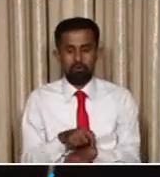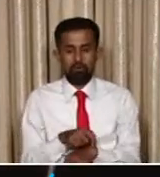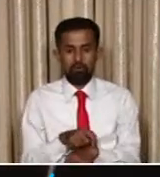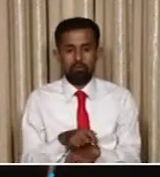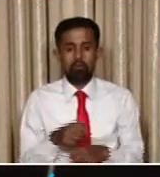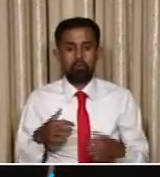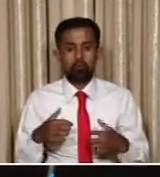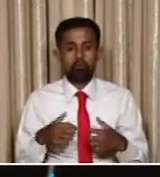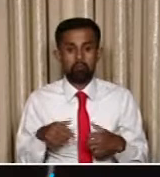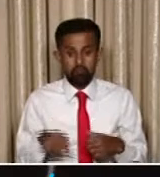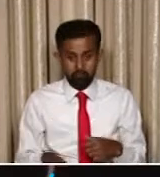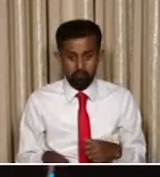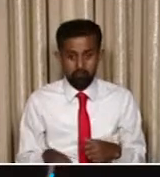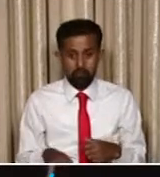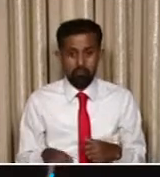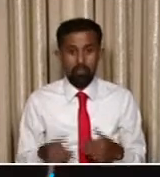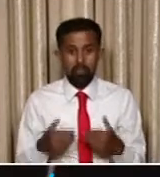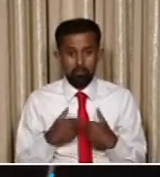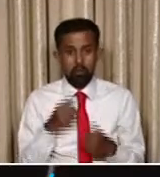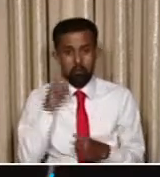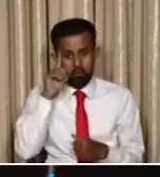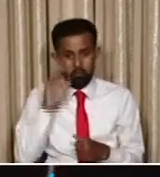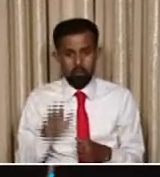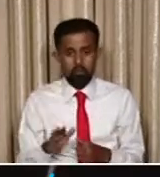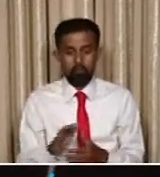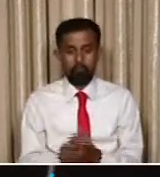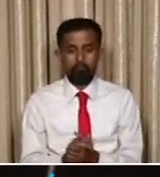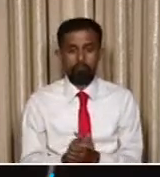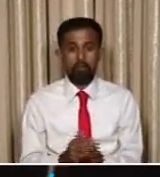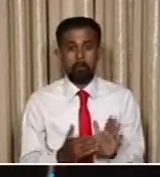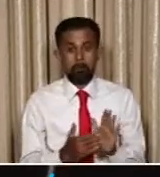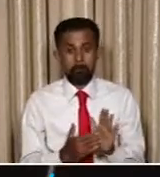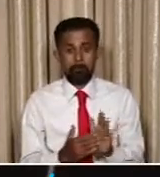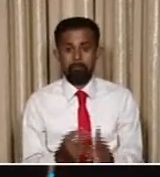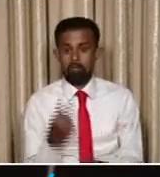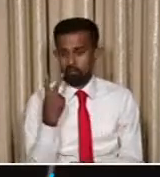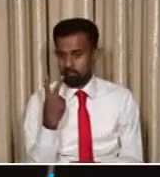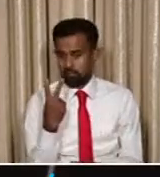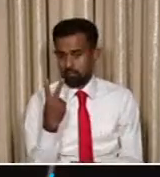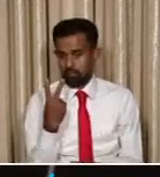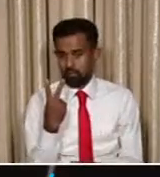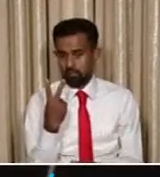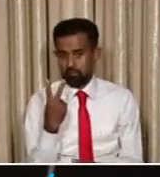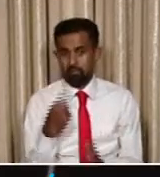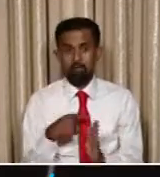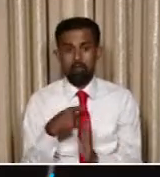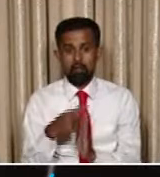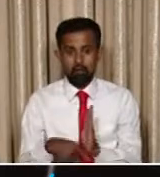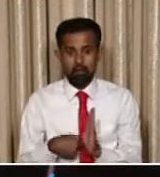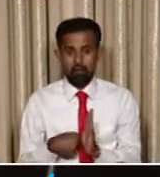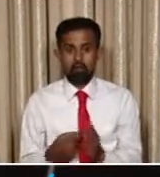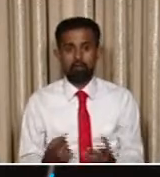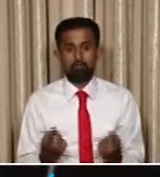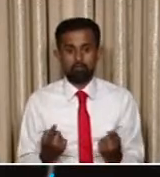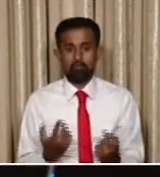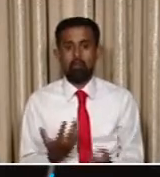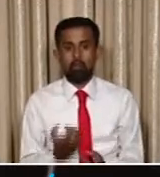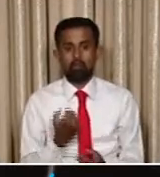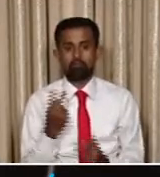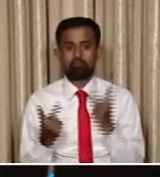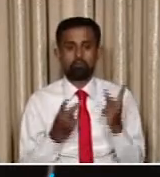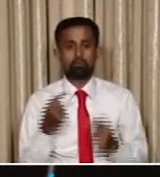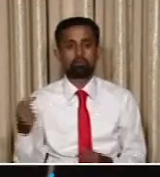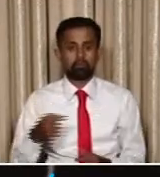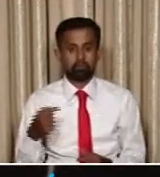තත්වය මේක අපි බලාපොරොත්තු වෙන්නේ මිලියන 2ක්වත් අඩුම ගානේ මේ රටට අවශ්‍යයි සංචාරකයෝ